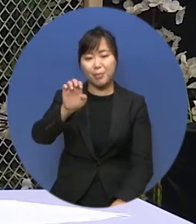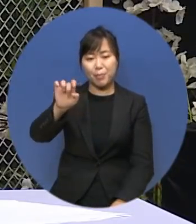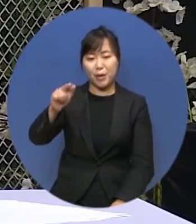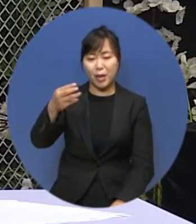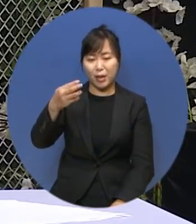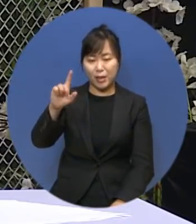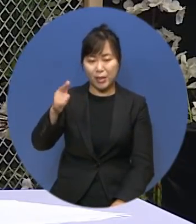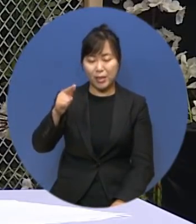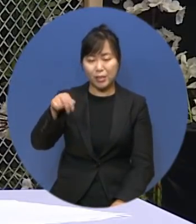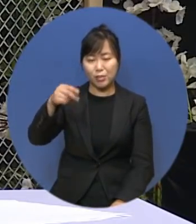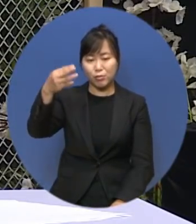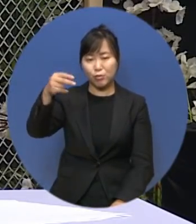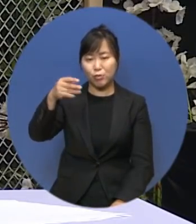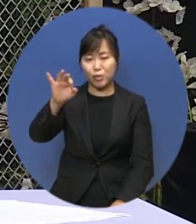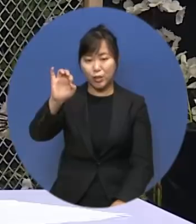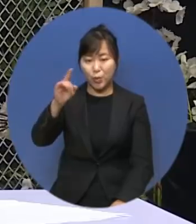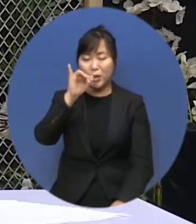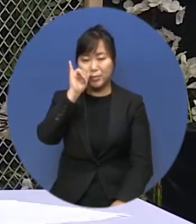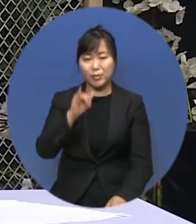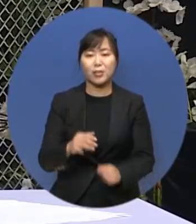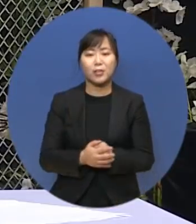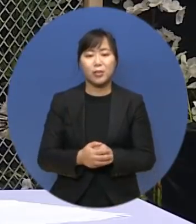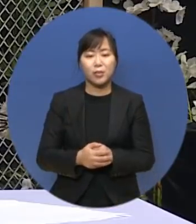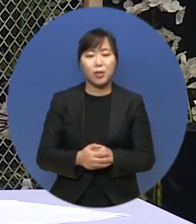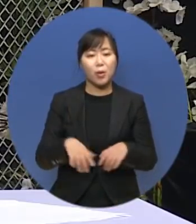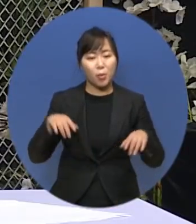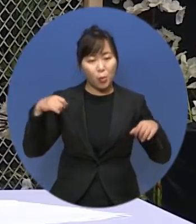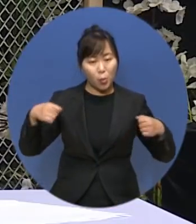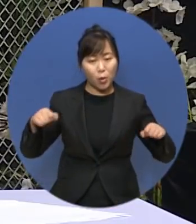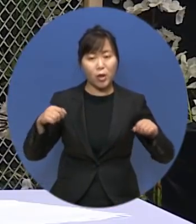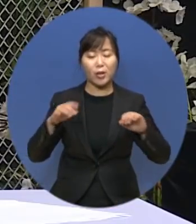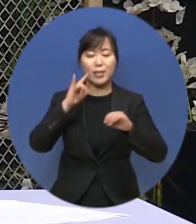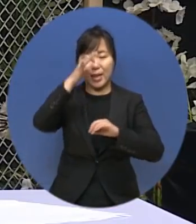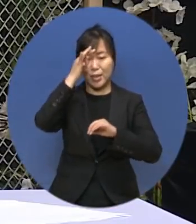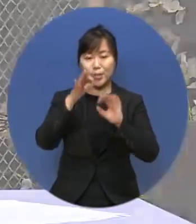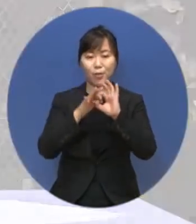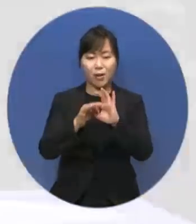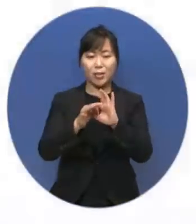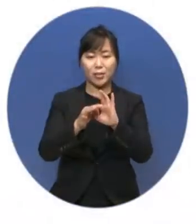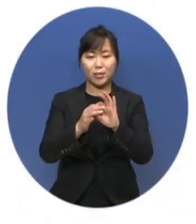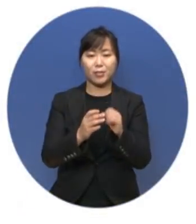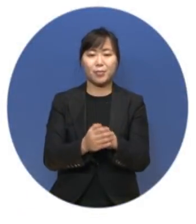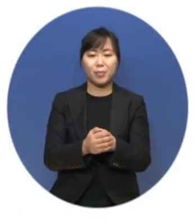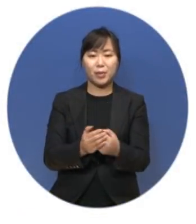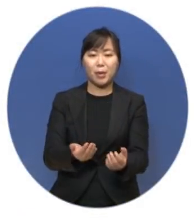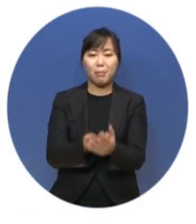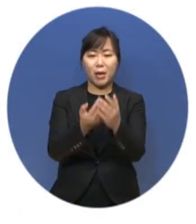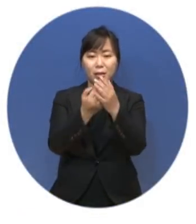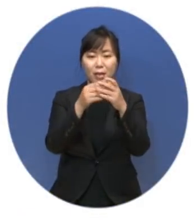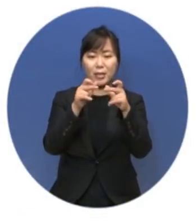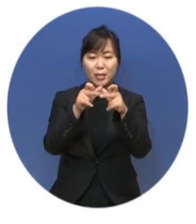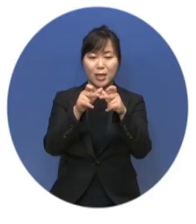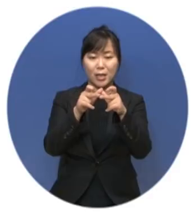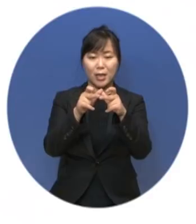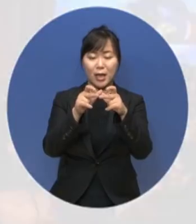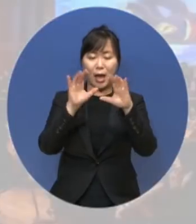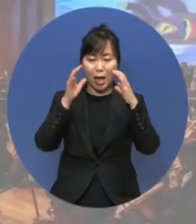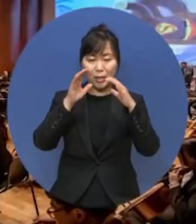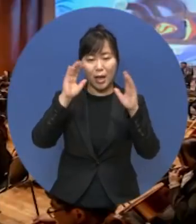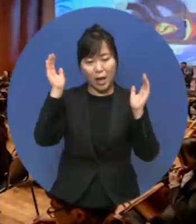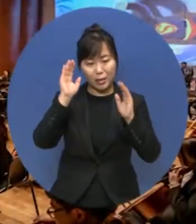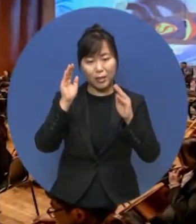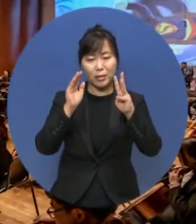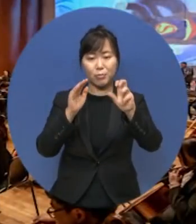새파란 스튜디오가 있습니다. 그리고 공연예술 분야에서는 발달장애인 아동